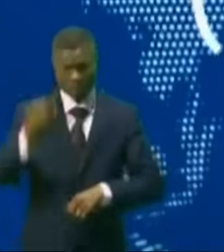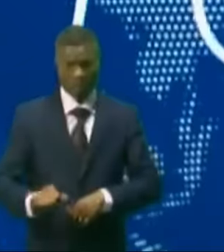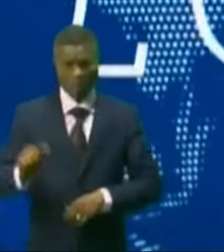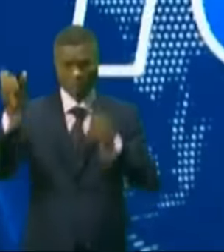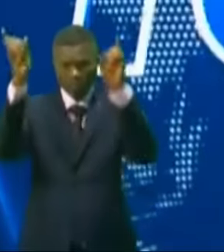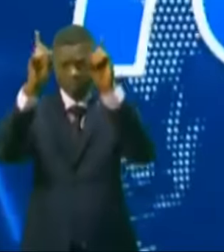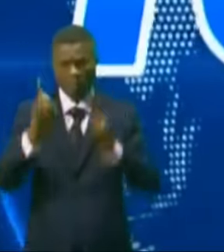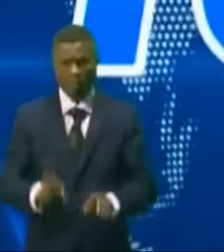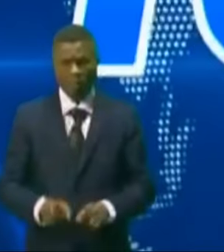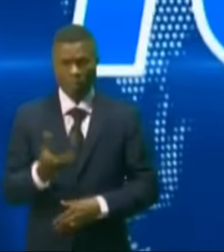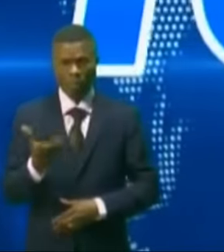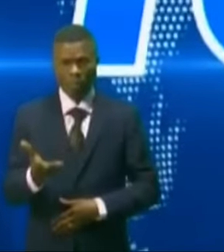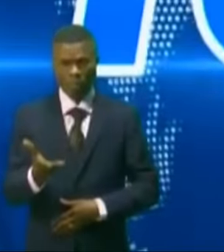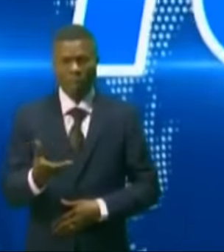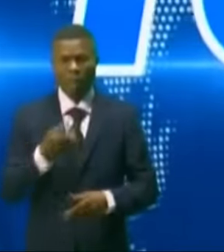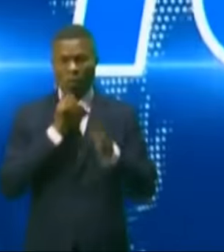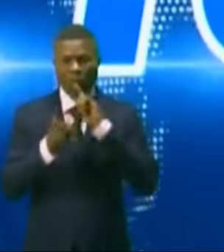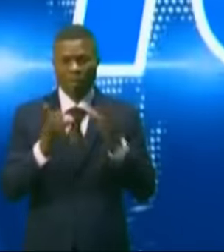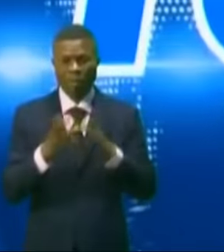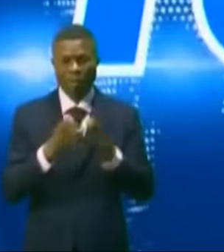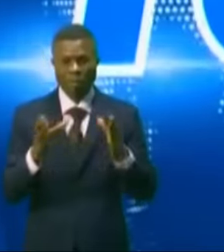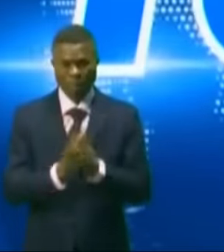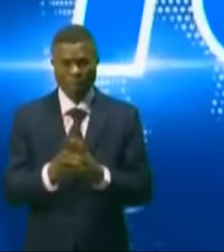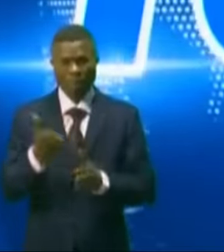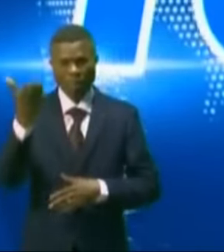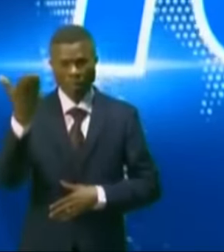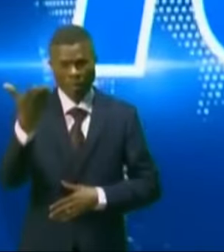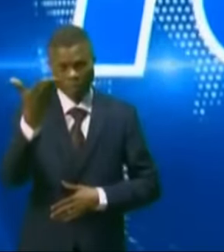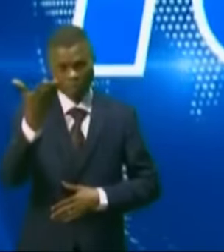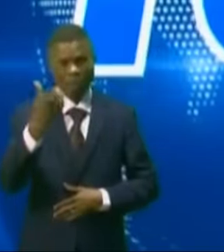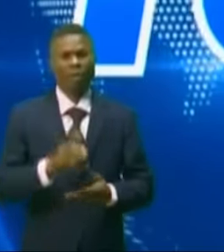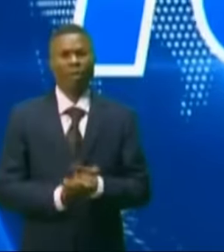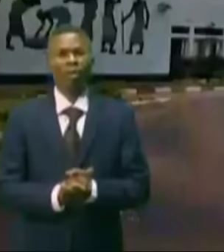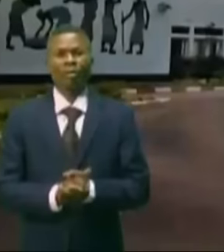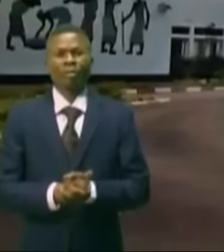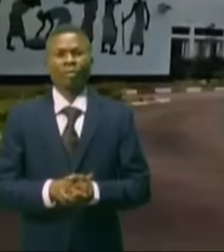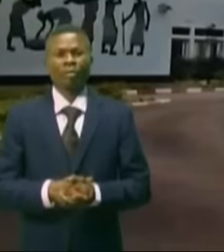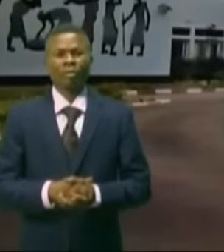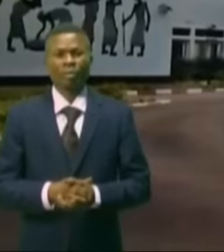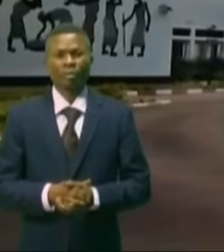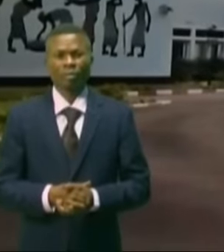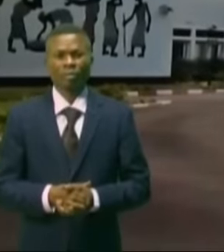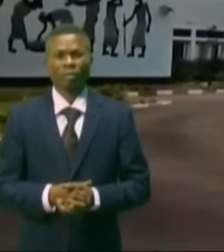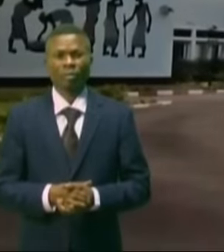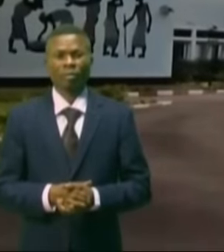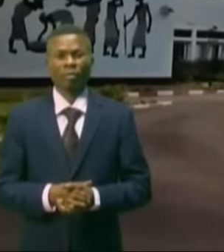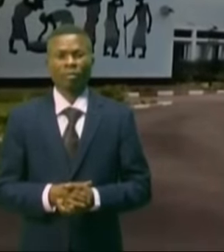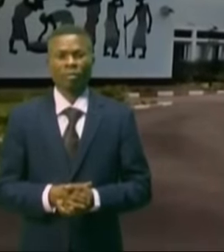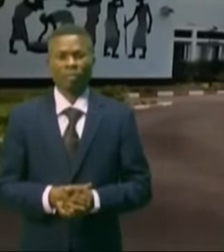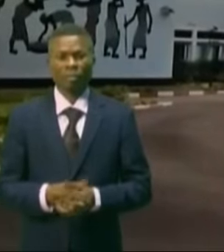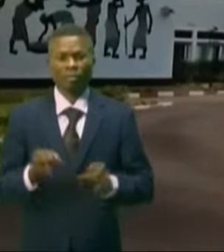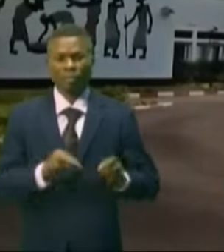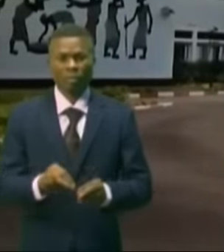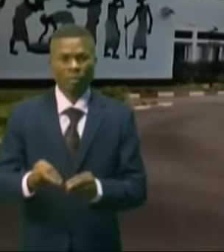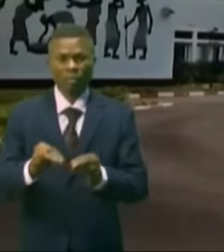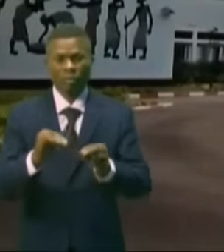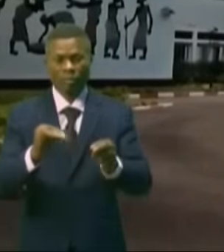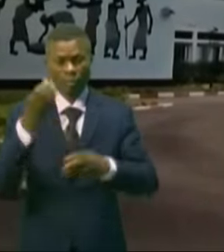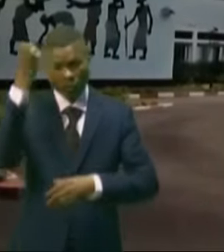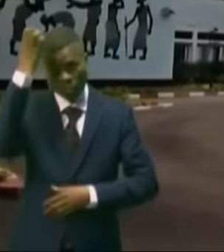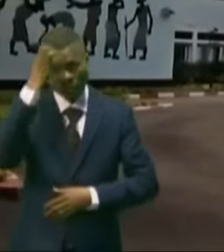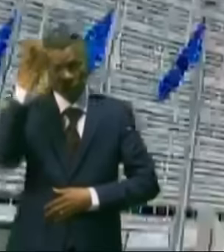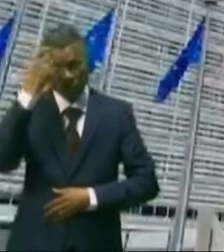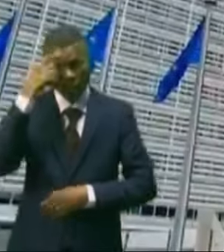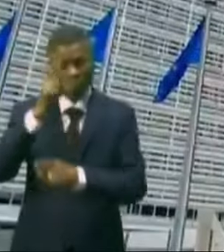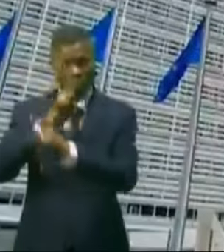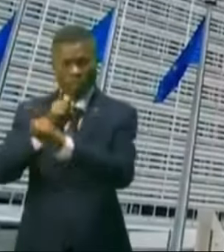Cyril Ramaphosa. Fait le point avec Blandine Zovo et Fiston Matondo. Le mécanisme européen de